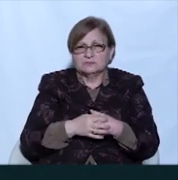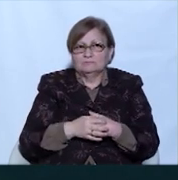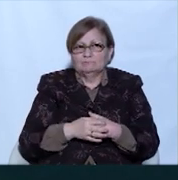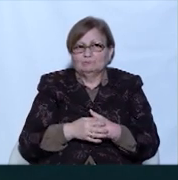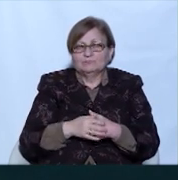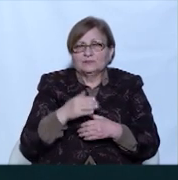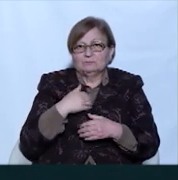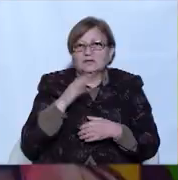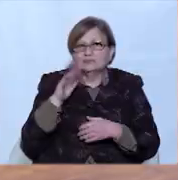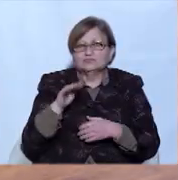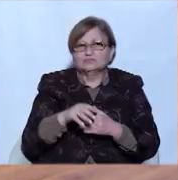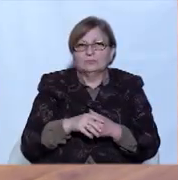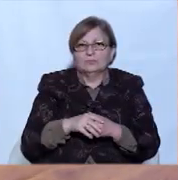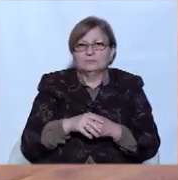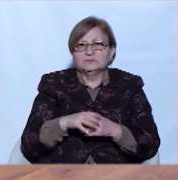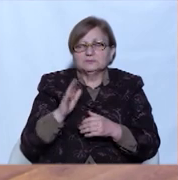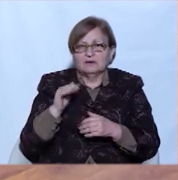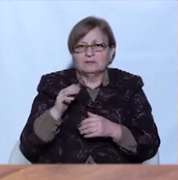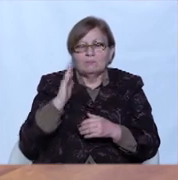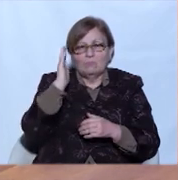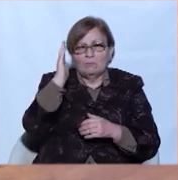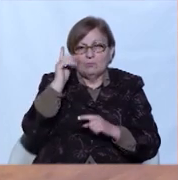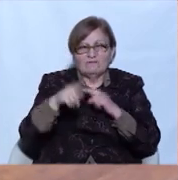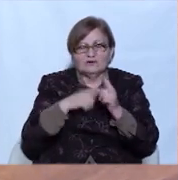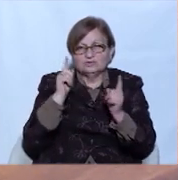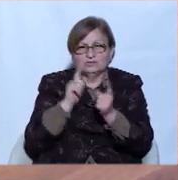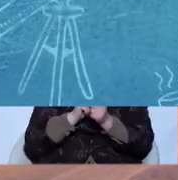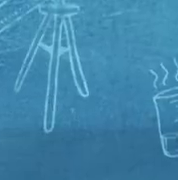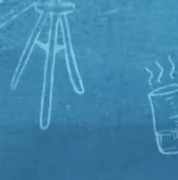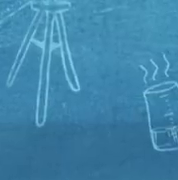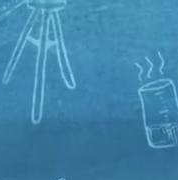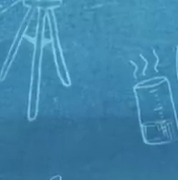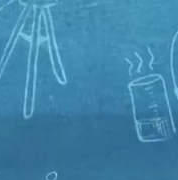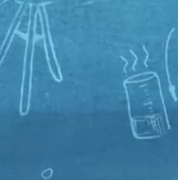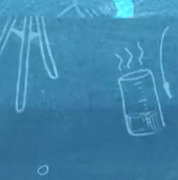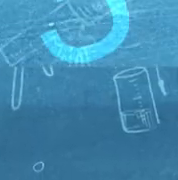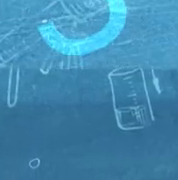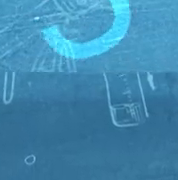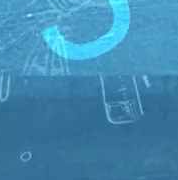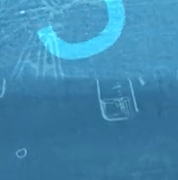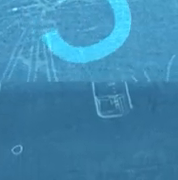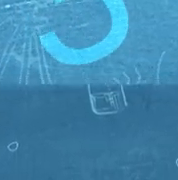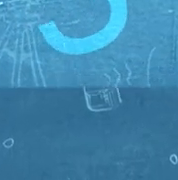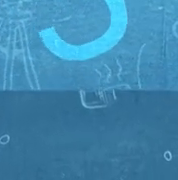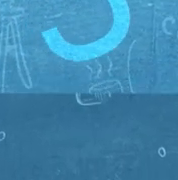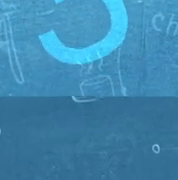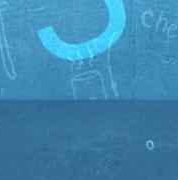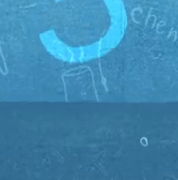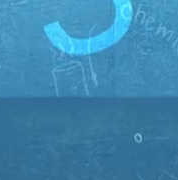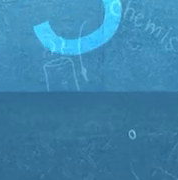მე გემშვიდობებით, ნახვამდის მომავალ შეხვედრამდე.